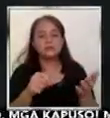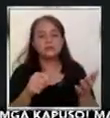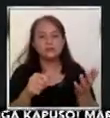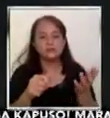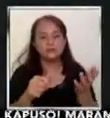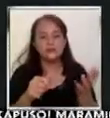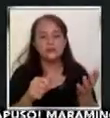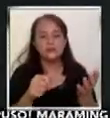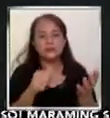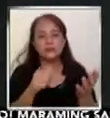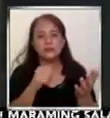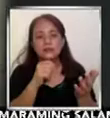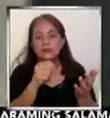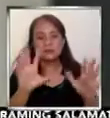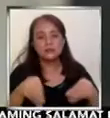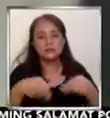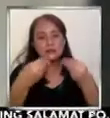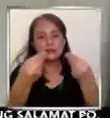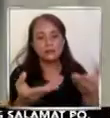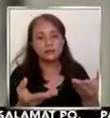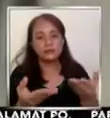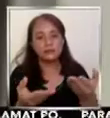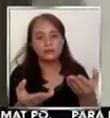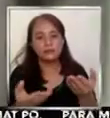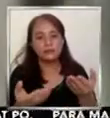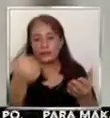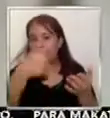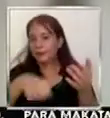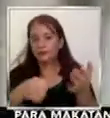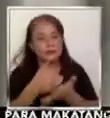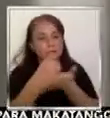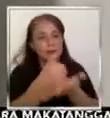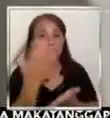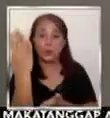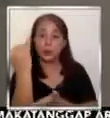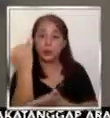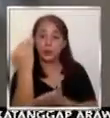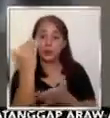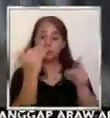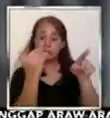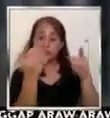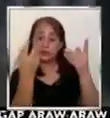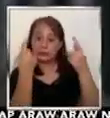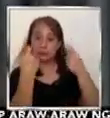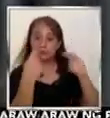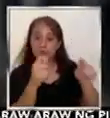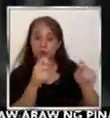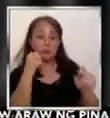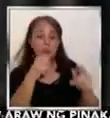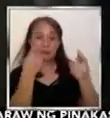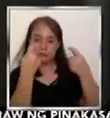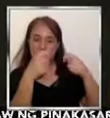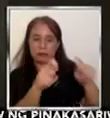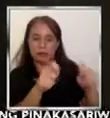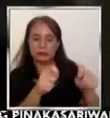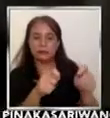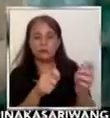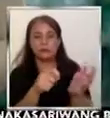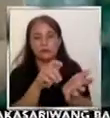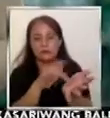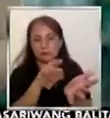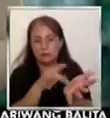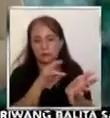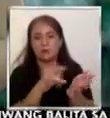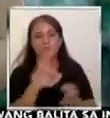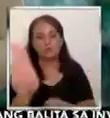hindi bigyan ng ayuda because she tried to mislead the